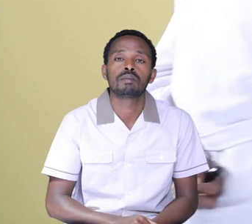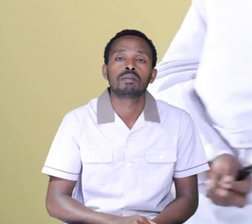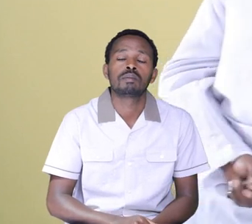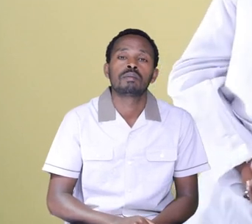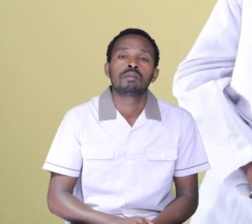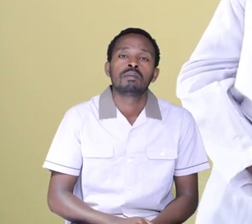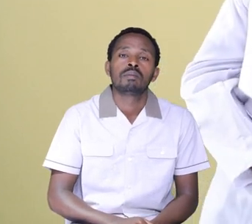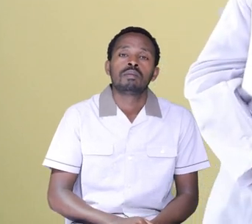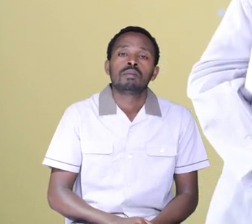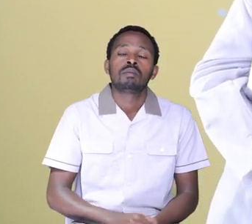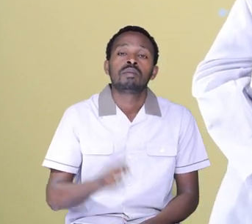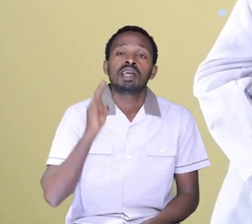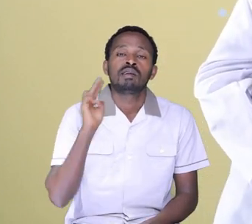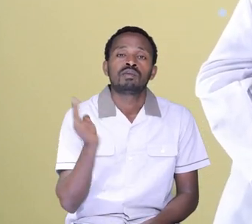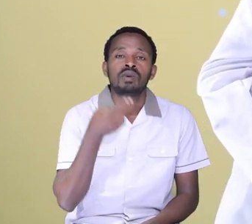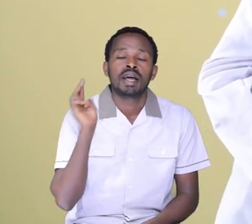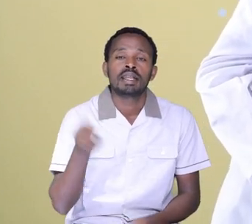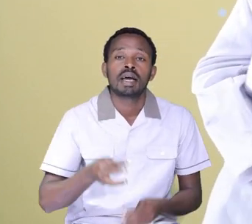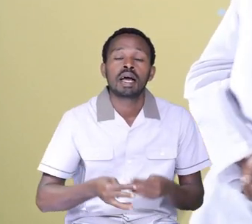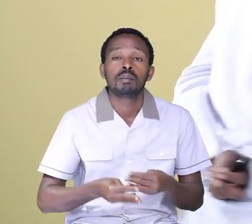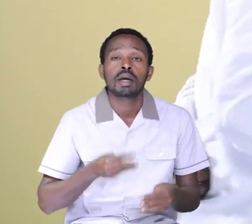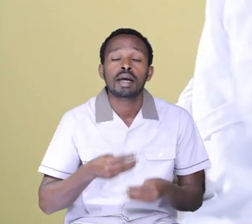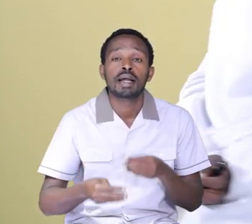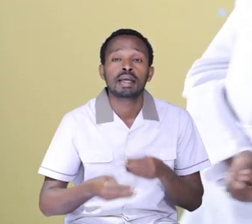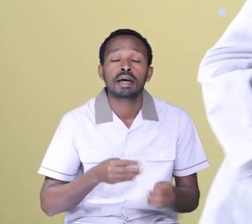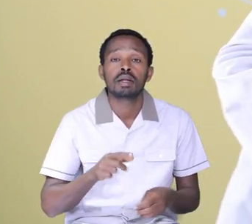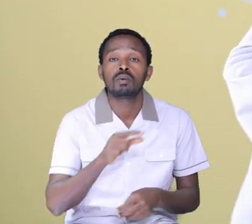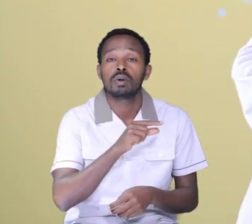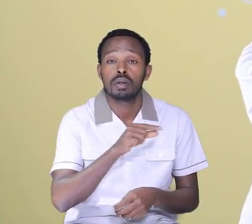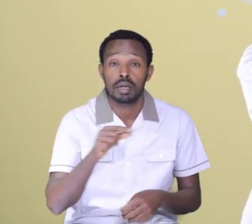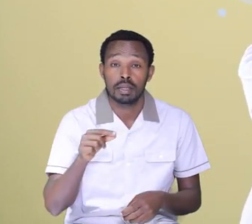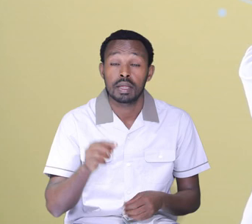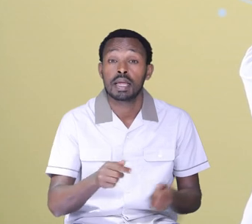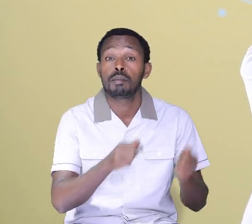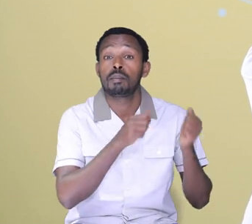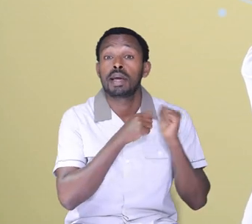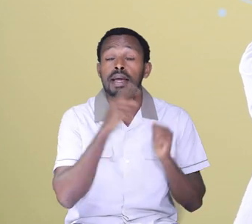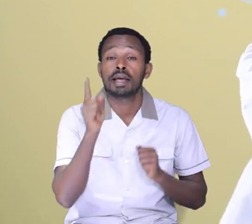baarra kan jiru faayidaan makaanikaalaa walqixa ta'aa ba'aa